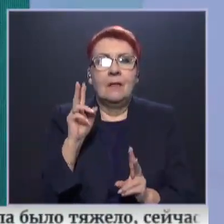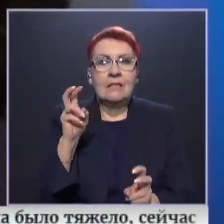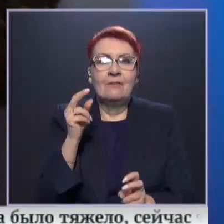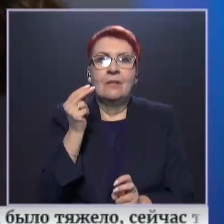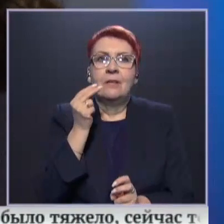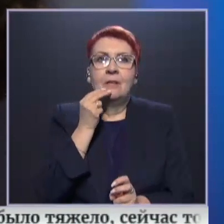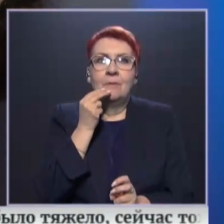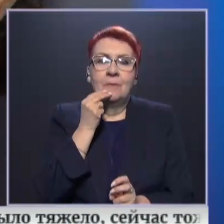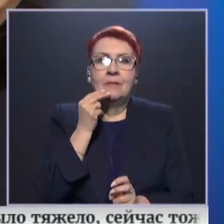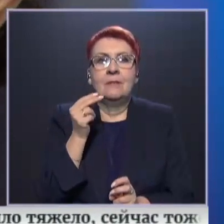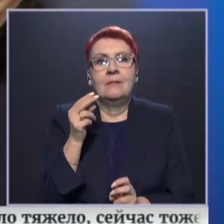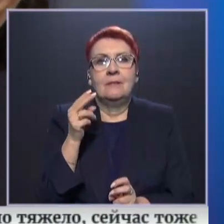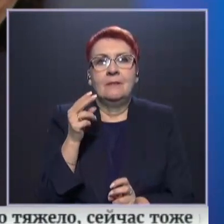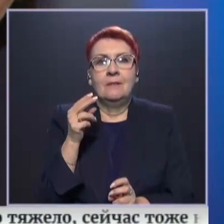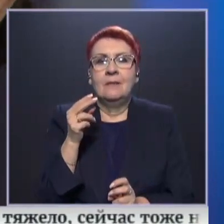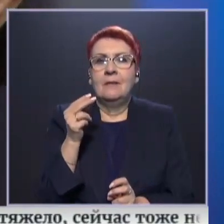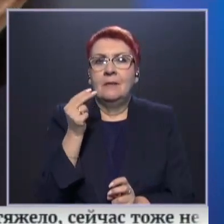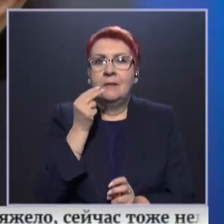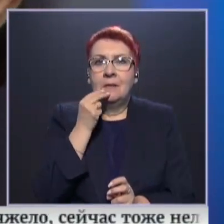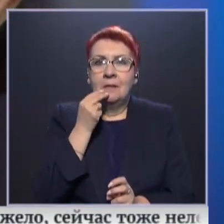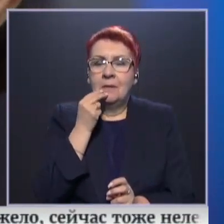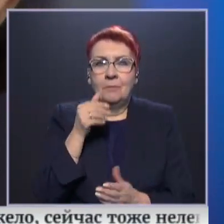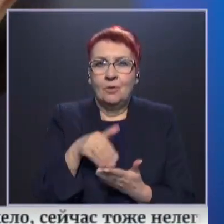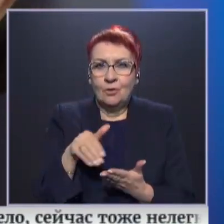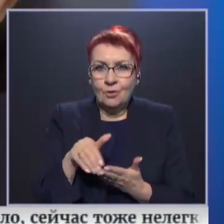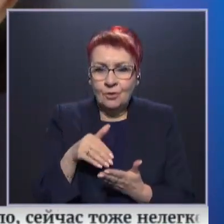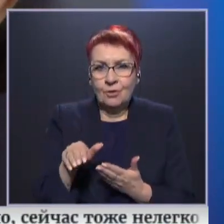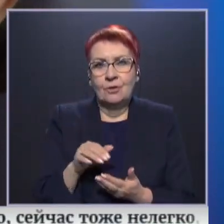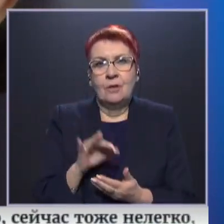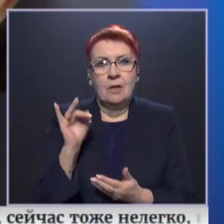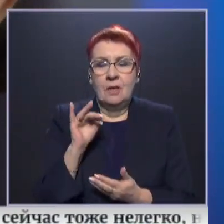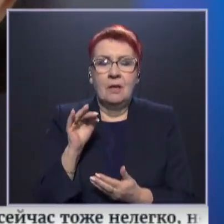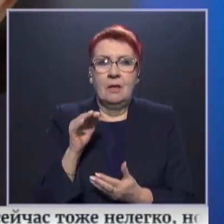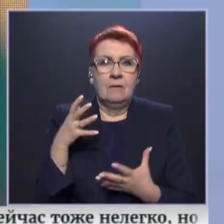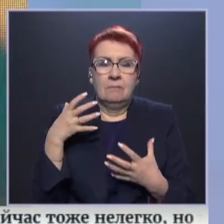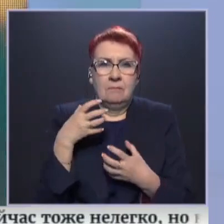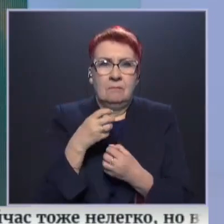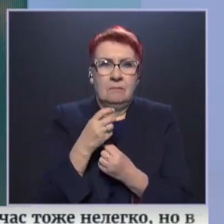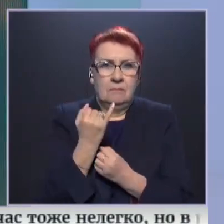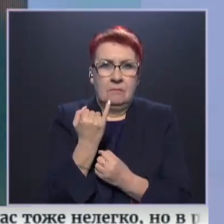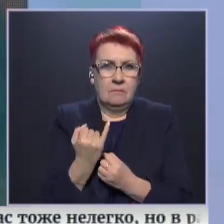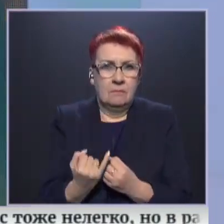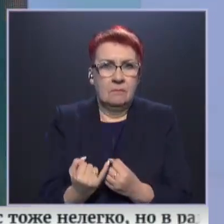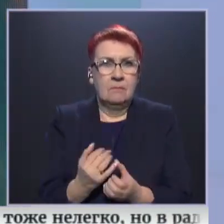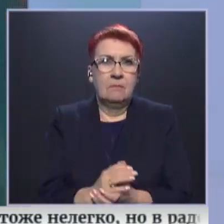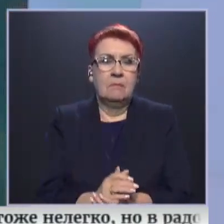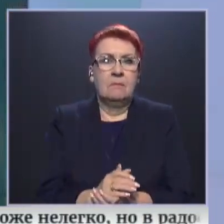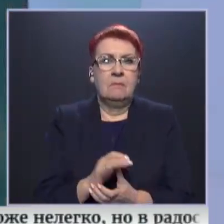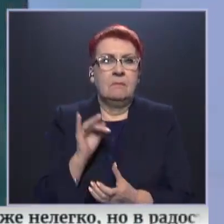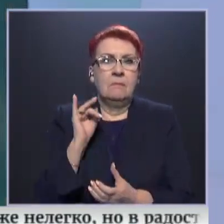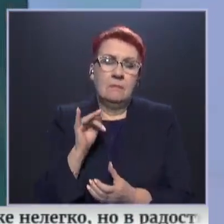Называется дисморфофобия. Доходя до... просто выносу собственного мозга